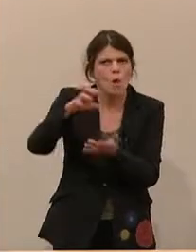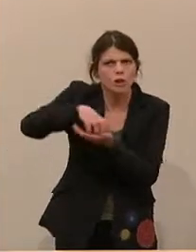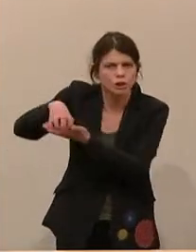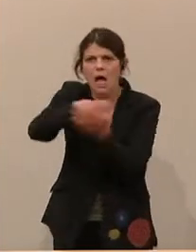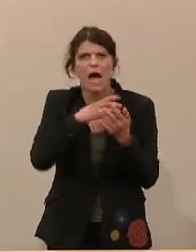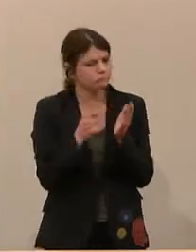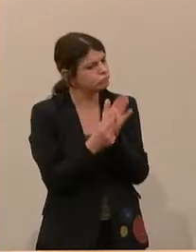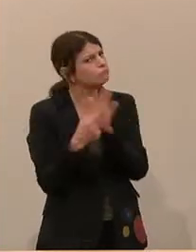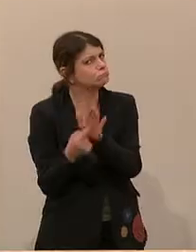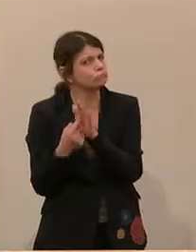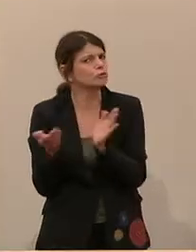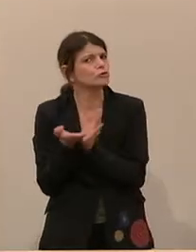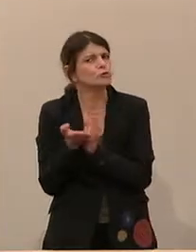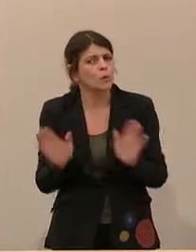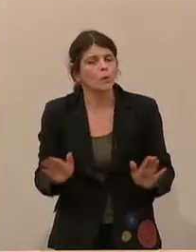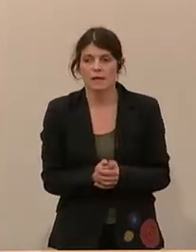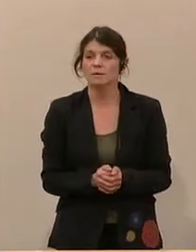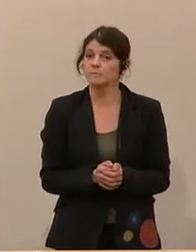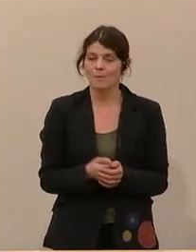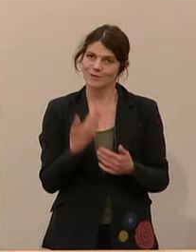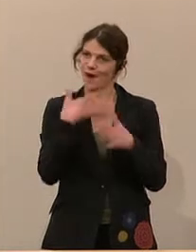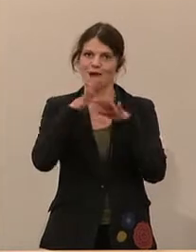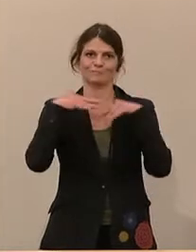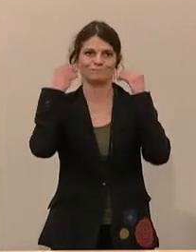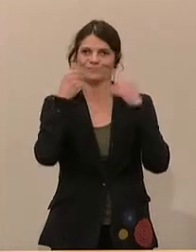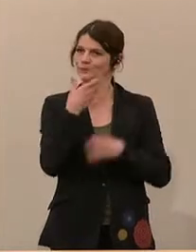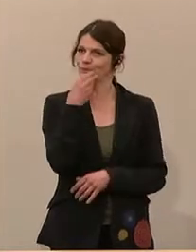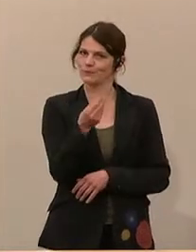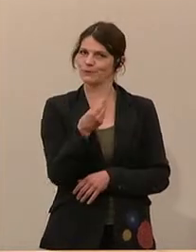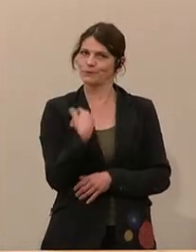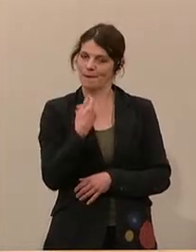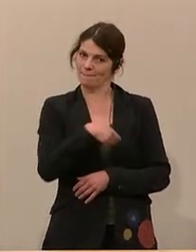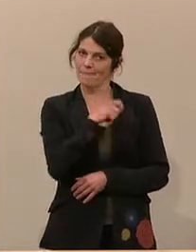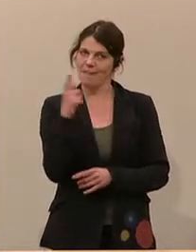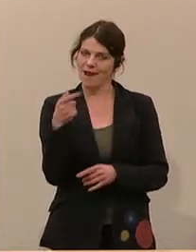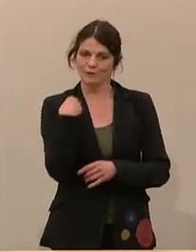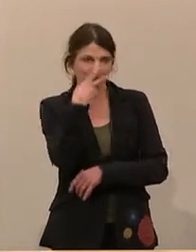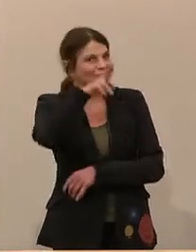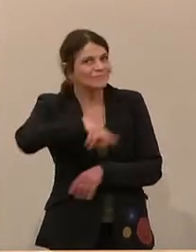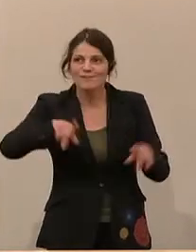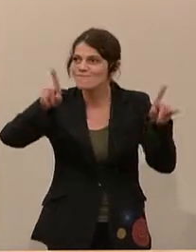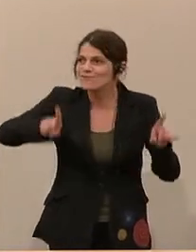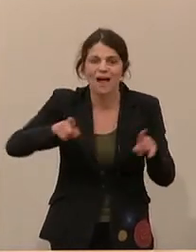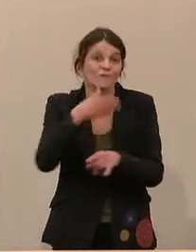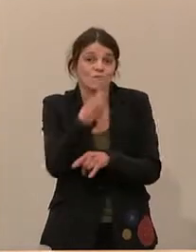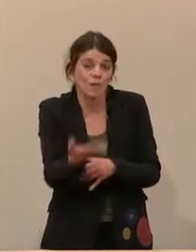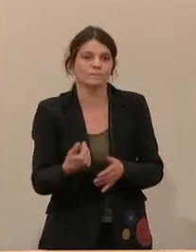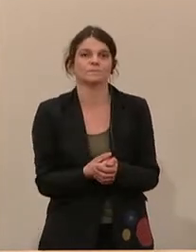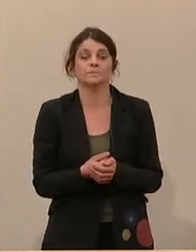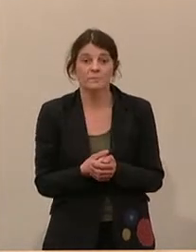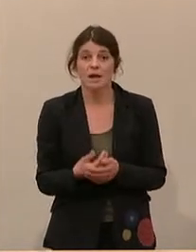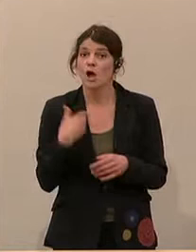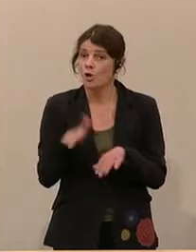Kulturstätten dementsprechend präsentiert, dass es eine Freude war, als Österreich in Berlin auf diesem Stand unterwegs zu sein. In Summe